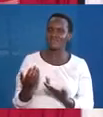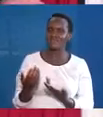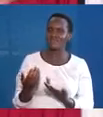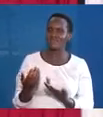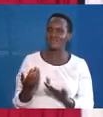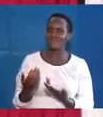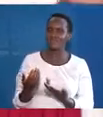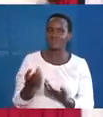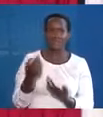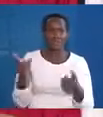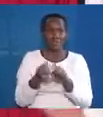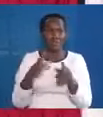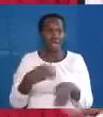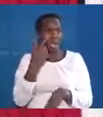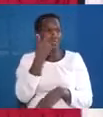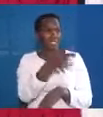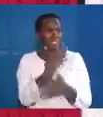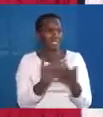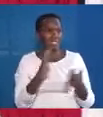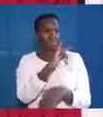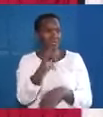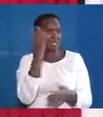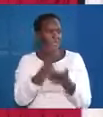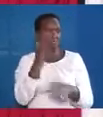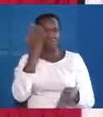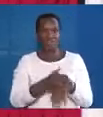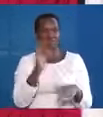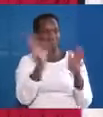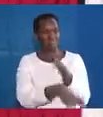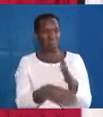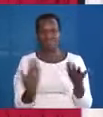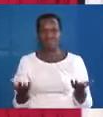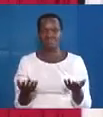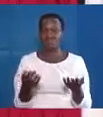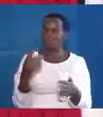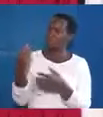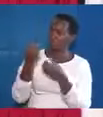hii kitu ni bure, ni matusi tu. Hakuna kitu kingine inaendelea hapa.